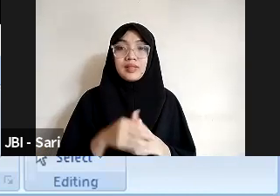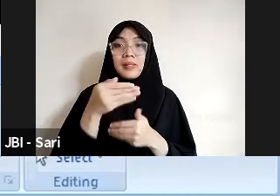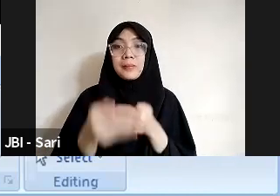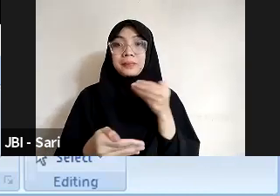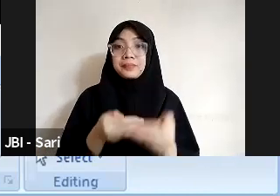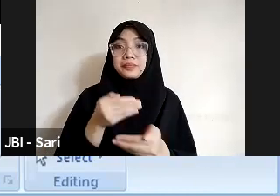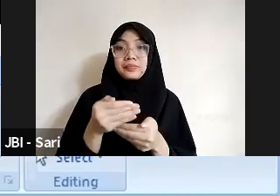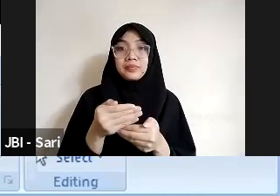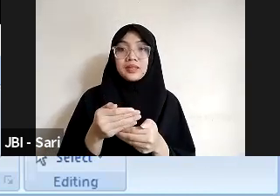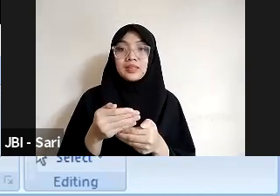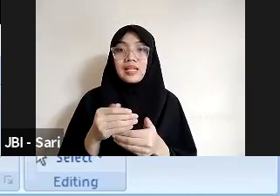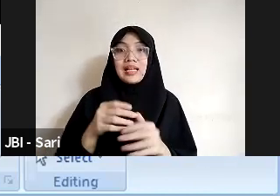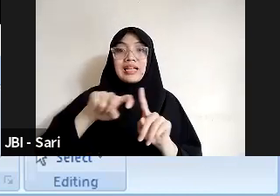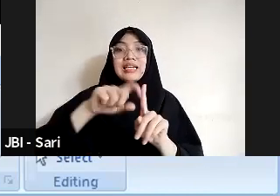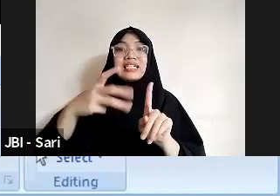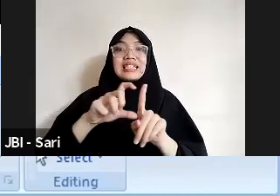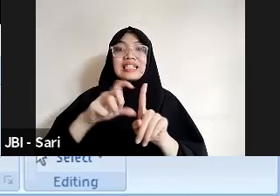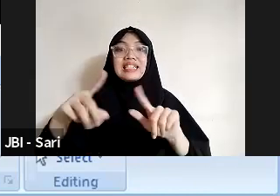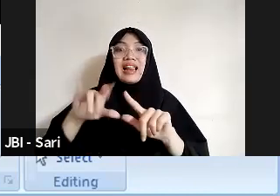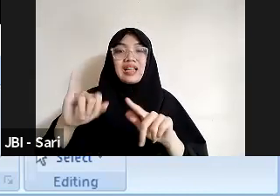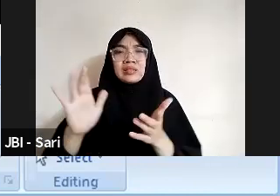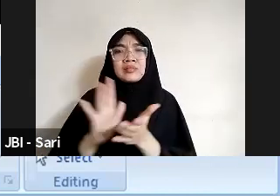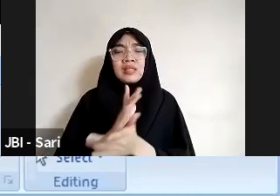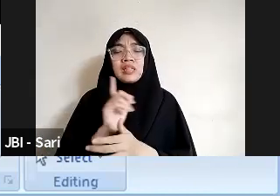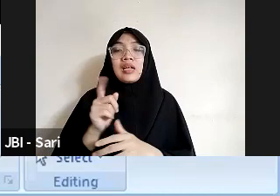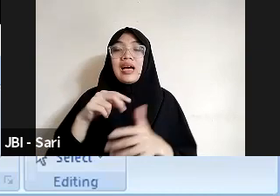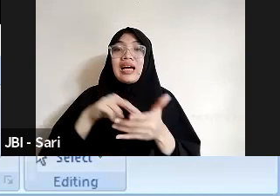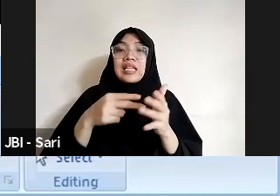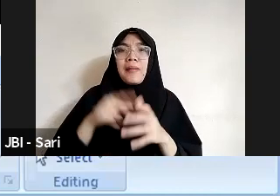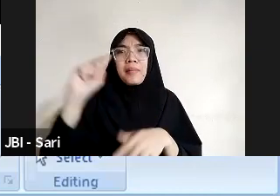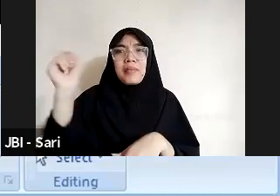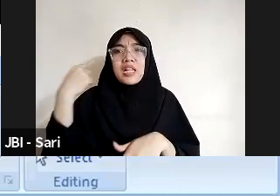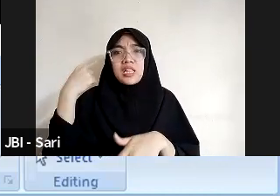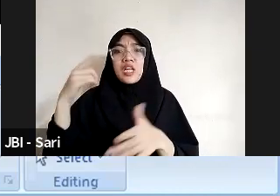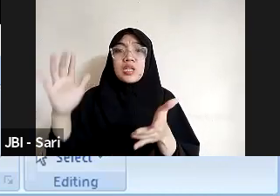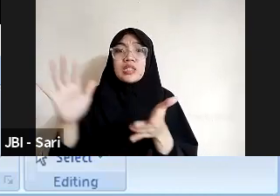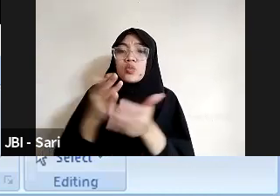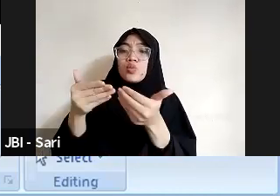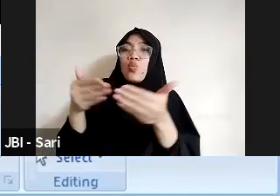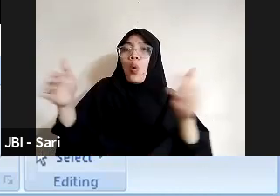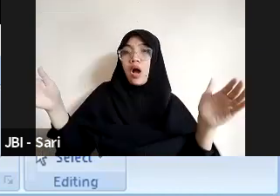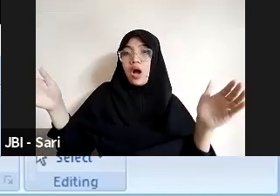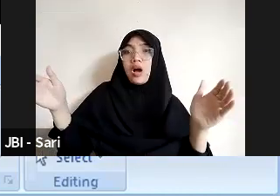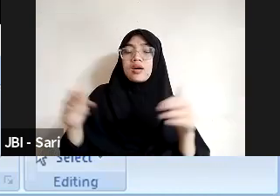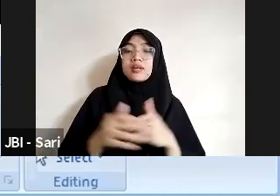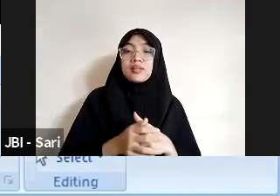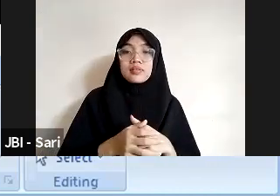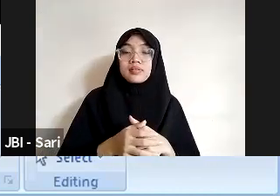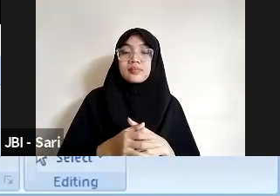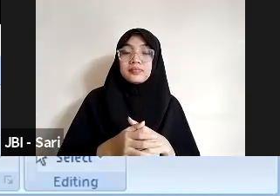kedelai berpeluang mencapai gitu. Artinya pemerintah memang membuka peluang itu dan bukan